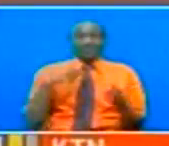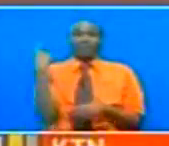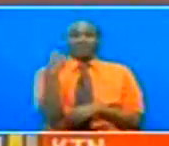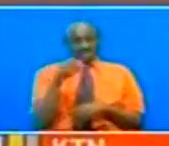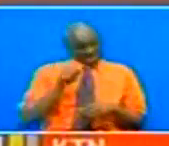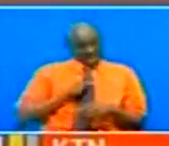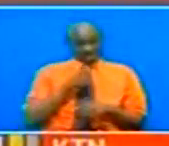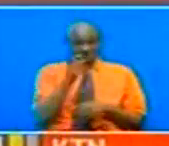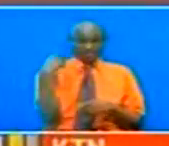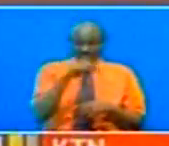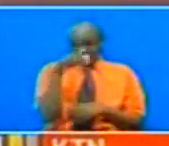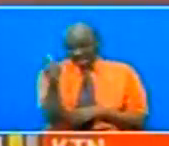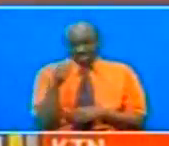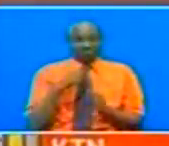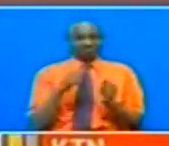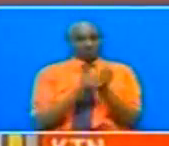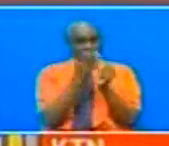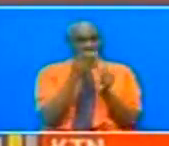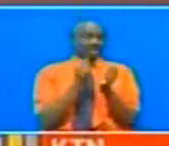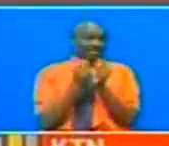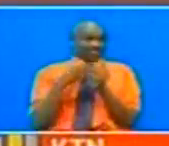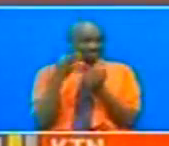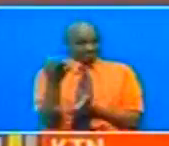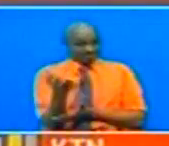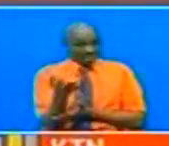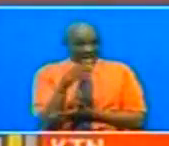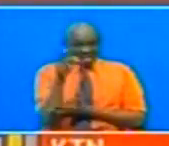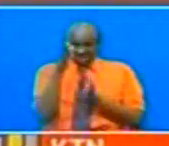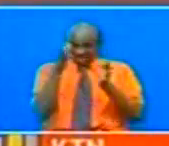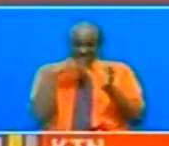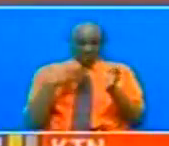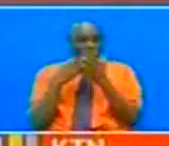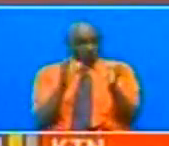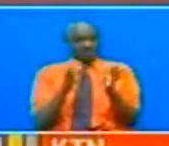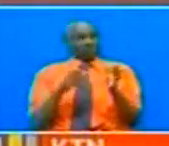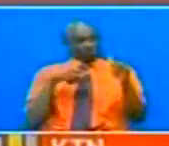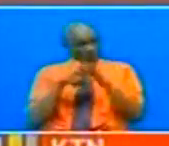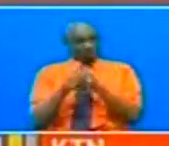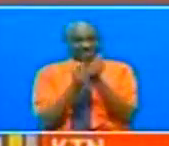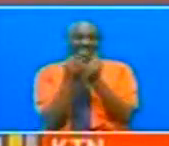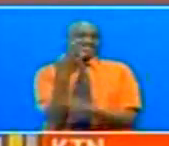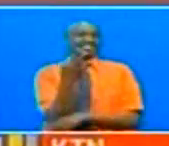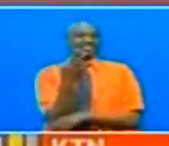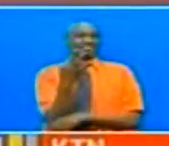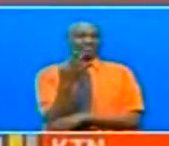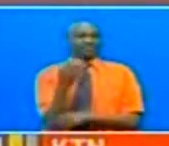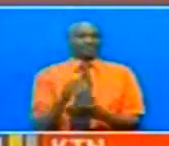alama 34 kwa 16. Marina Andala aliwafungia na maji hao mabao 13.